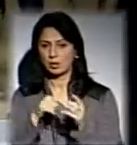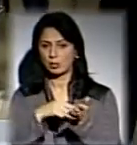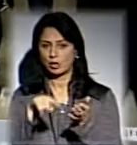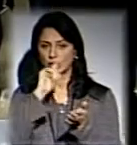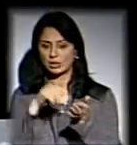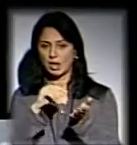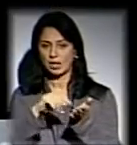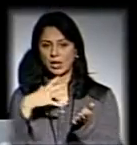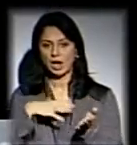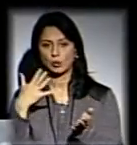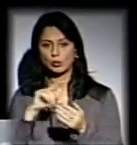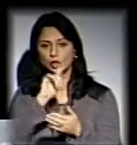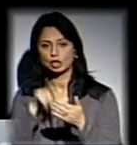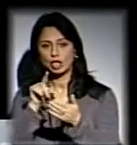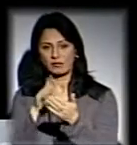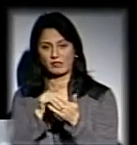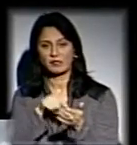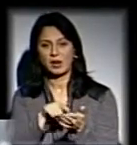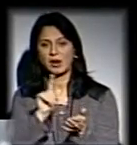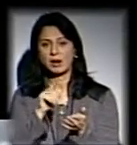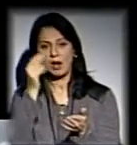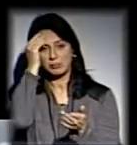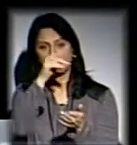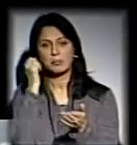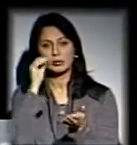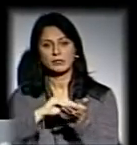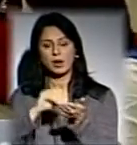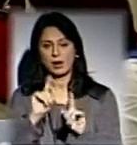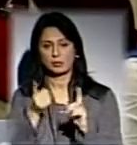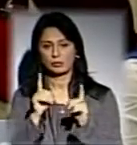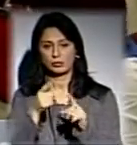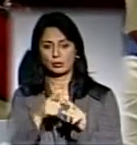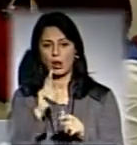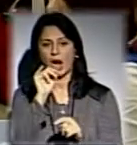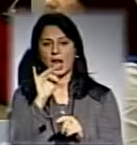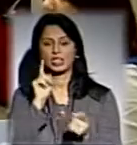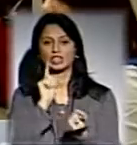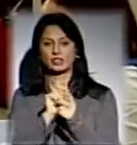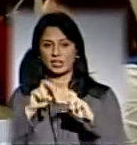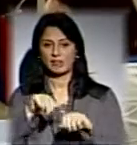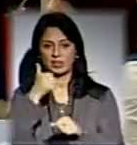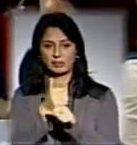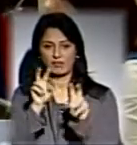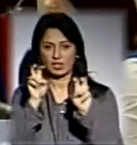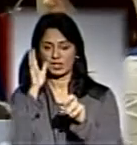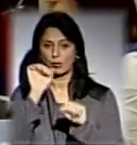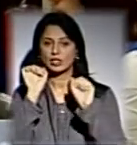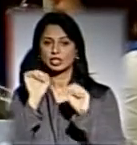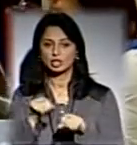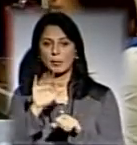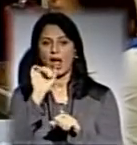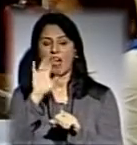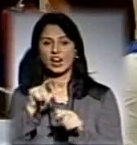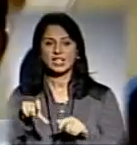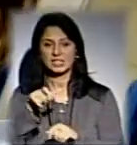აღნიშნულ საკითხზე ქართულ მხარეს კითხვები აქვს, რასაც მოსკოვის პოზიციას მოისმენს. კარასინთან შეხვედრაზე განხილვის ერთ-ერთი თემა შესაძლოა ავარიანის